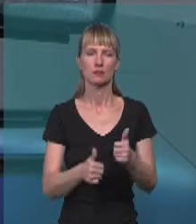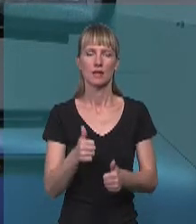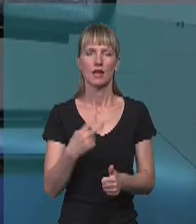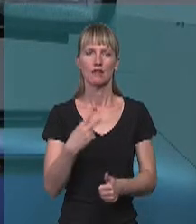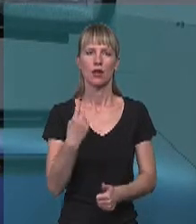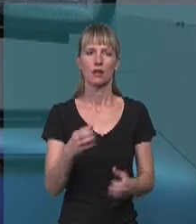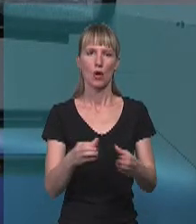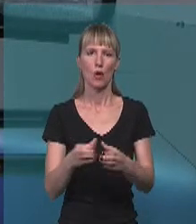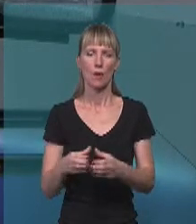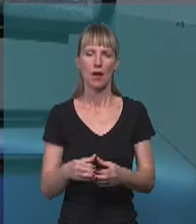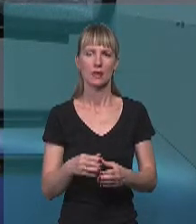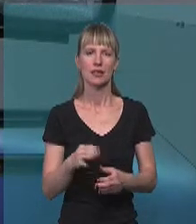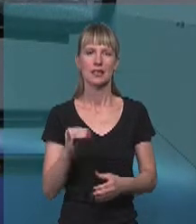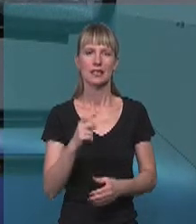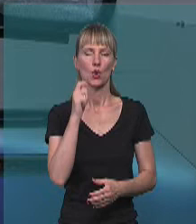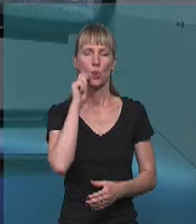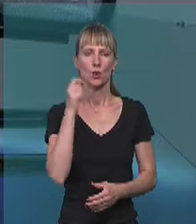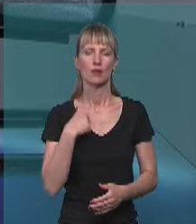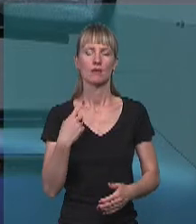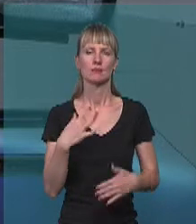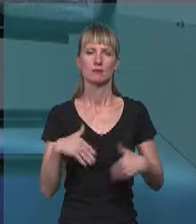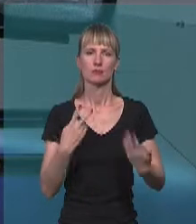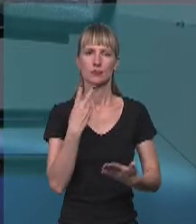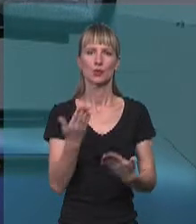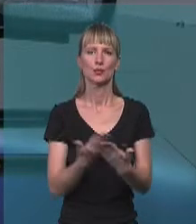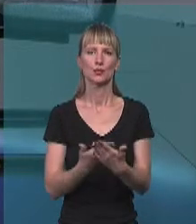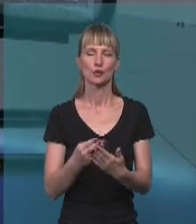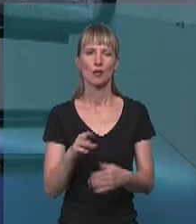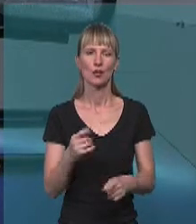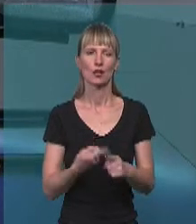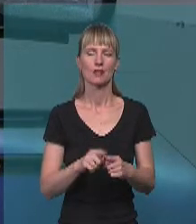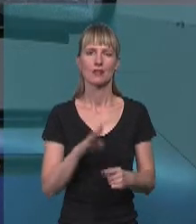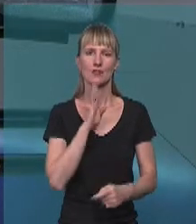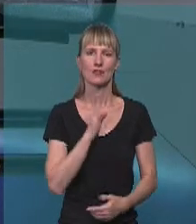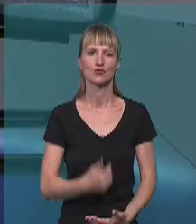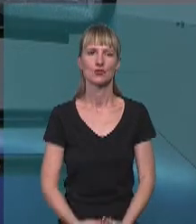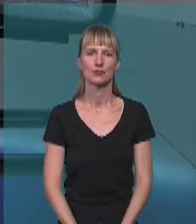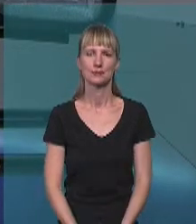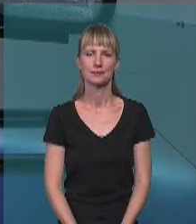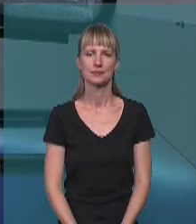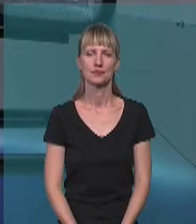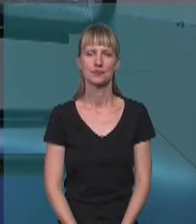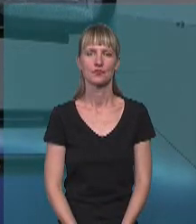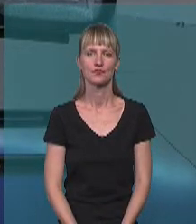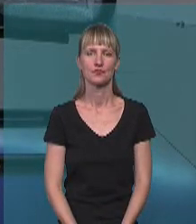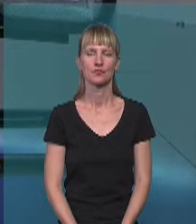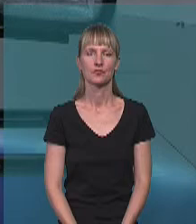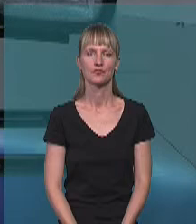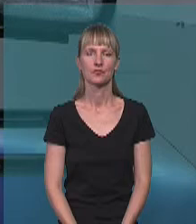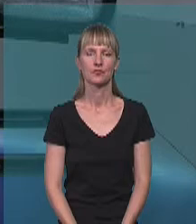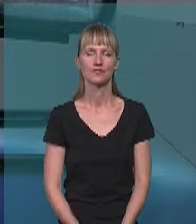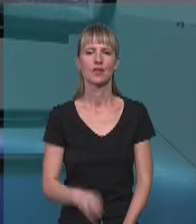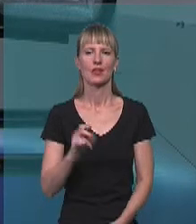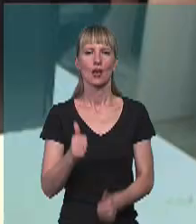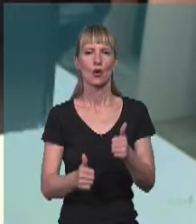з різних міст України. І я пропоную, давайте подивимося сюжет з цього приводу.